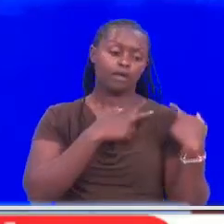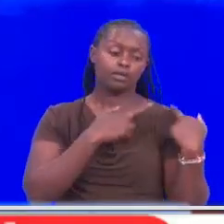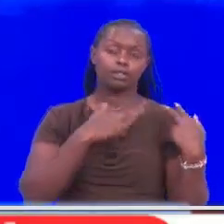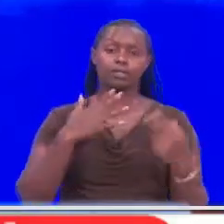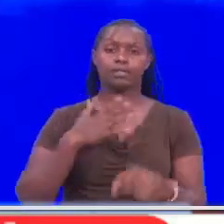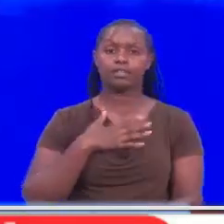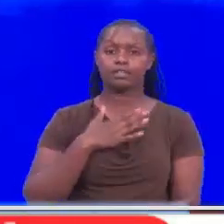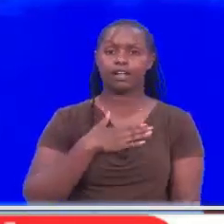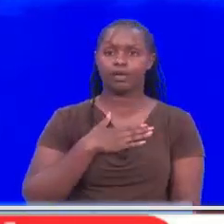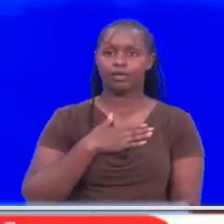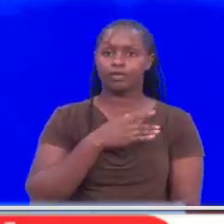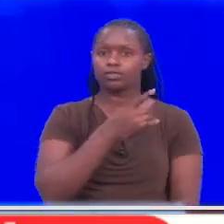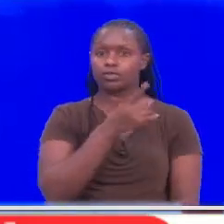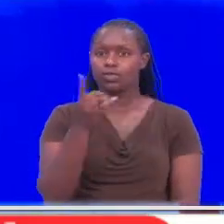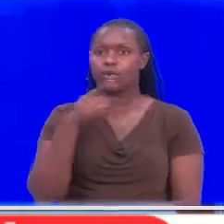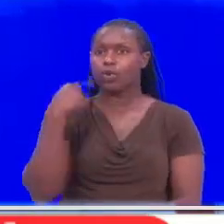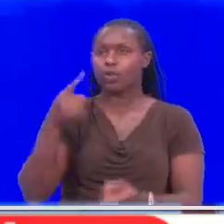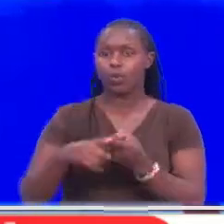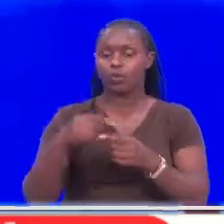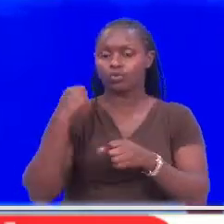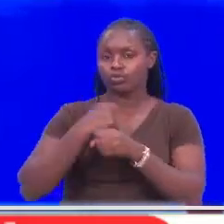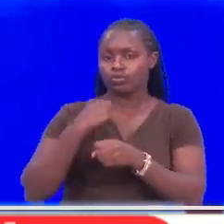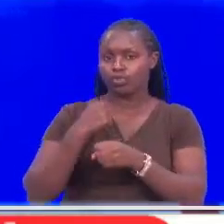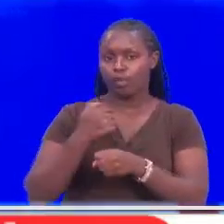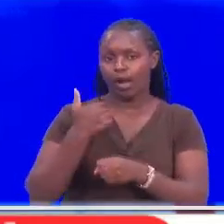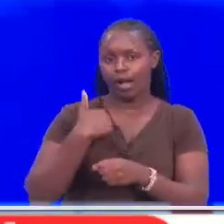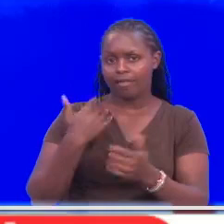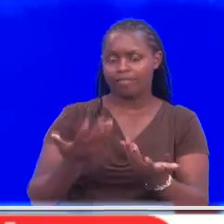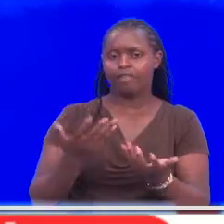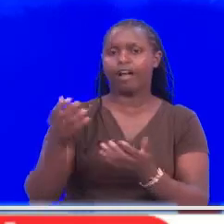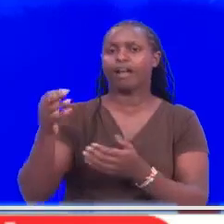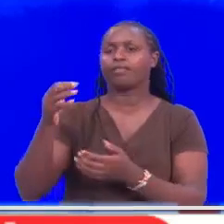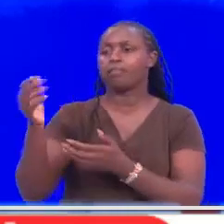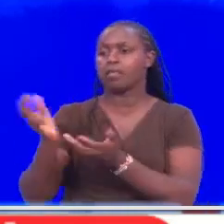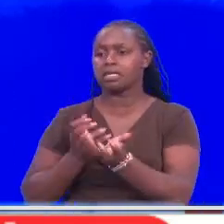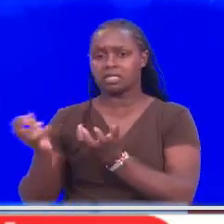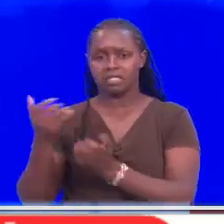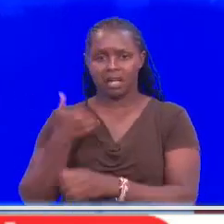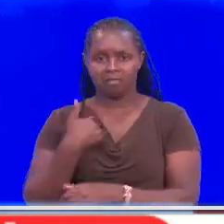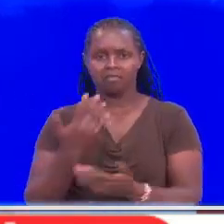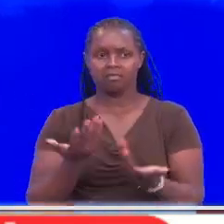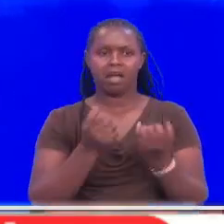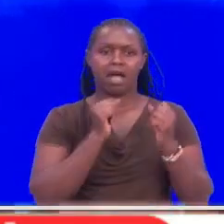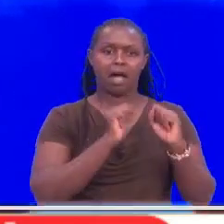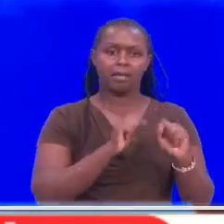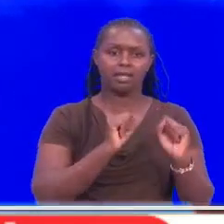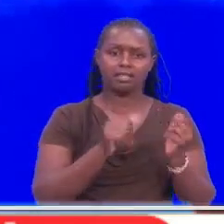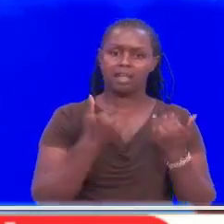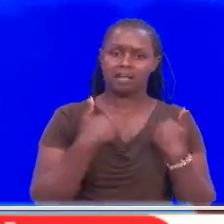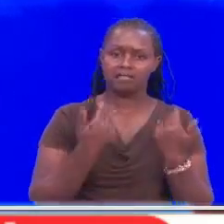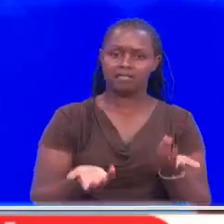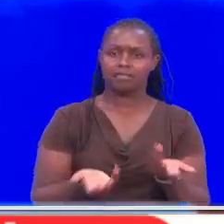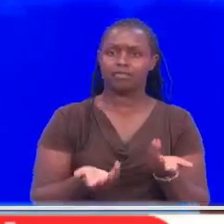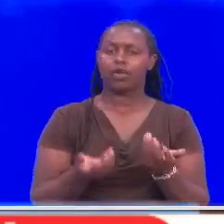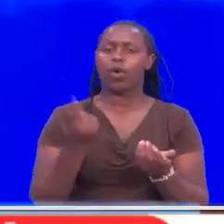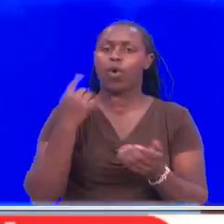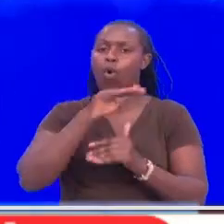ulio na ajira, wewe ulio na biashara, wewe ulio na uwezo, tuweze